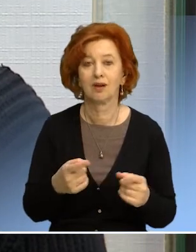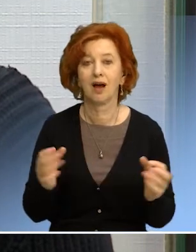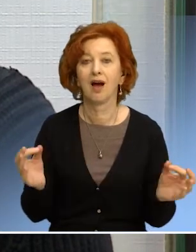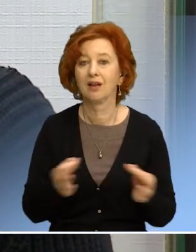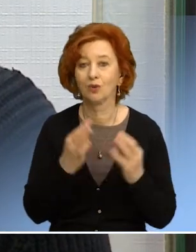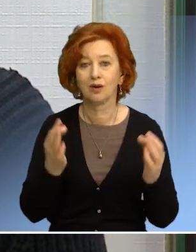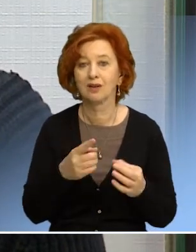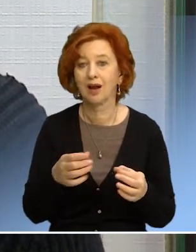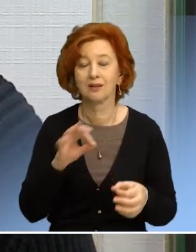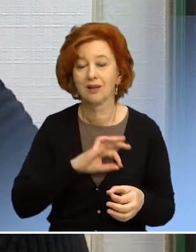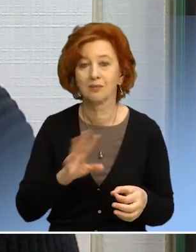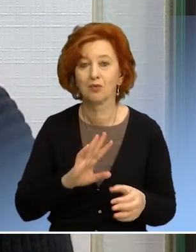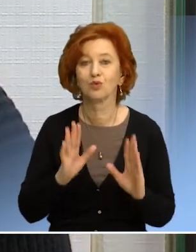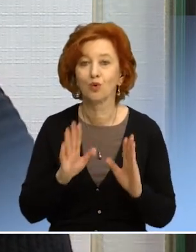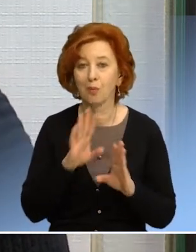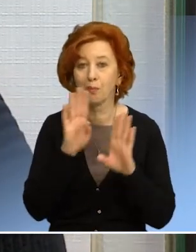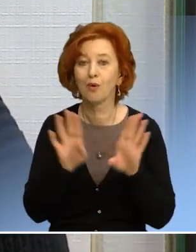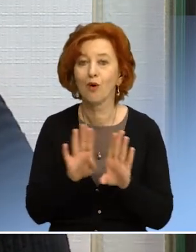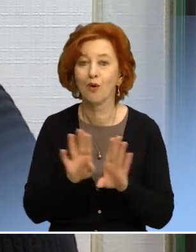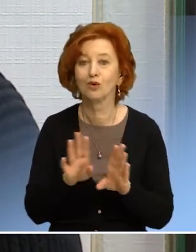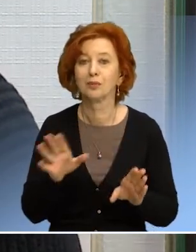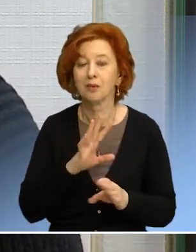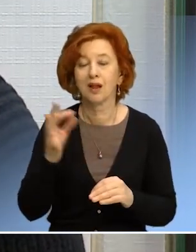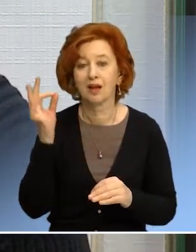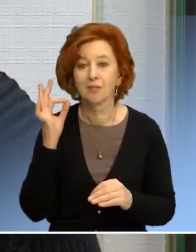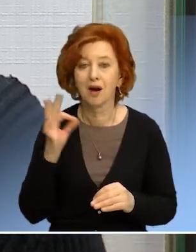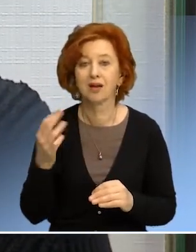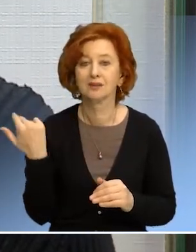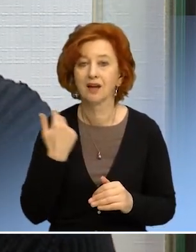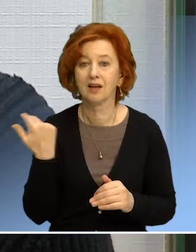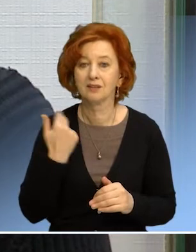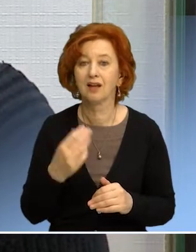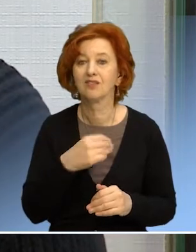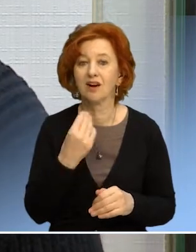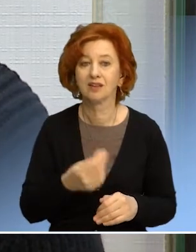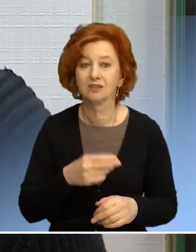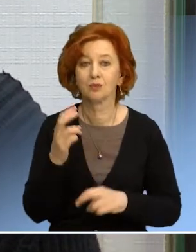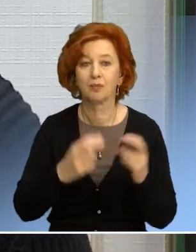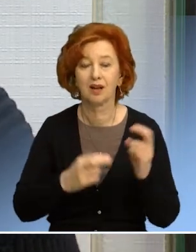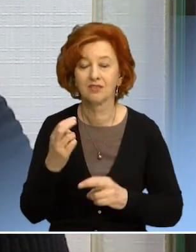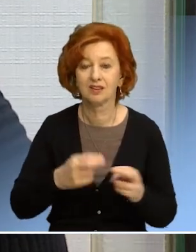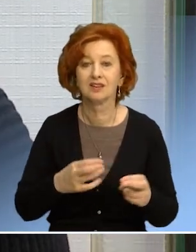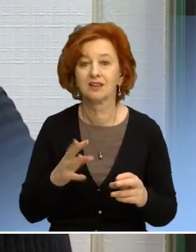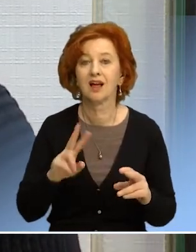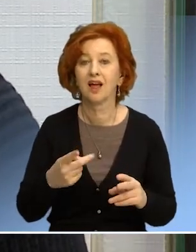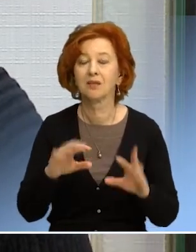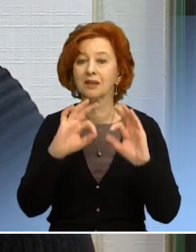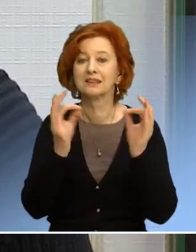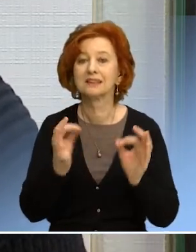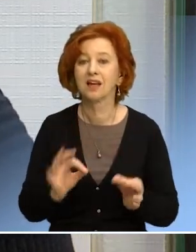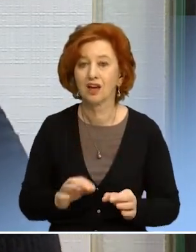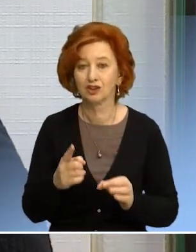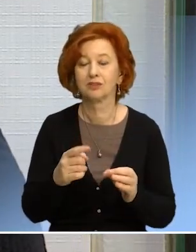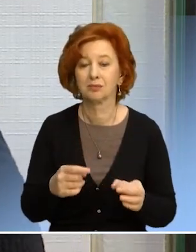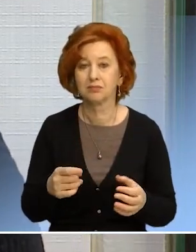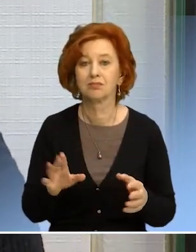практически никогда моду на то самое зарубежное, что якобы германские или английские или французские производители с их изящными